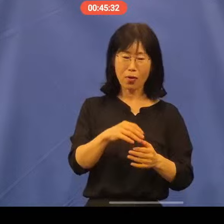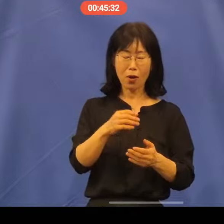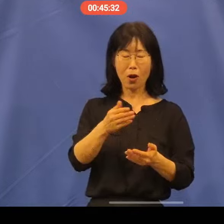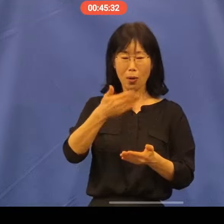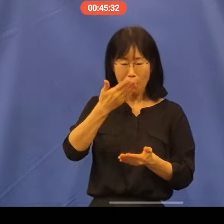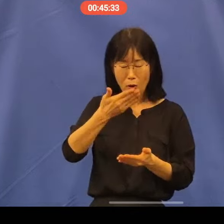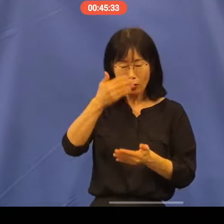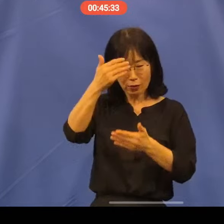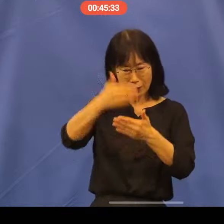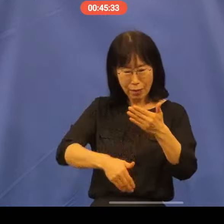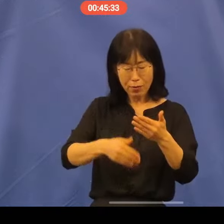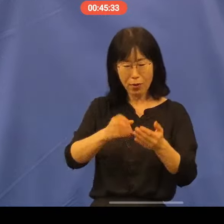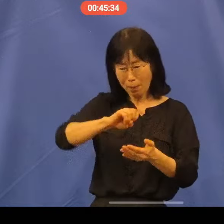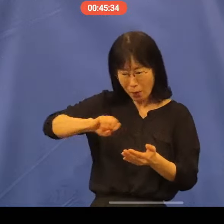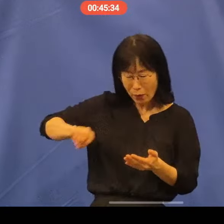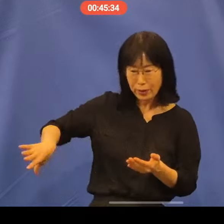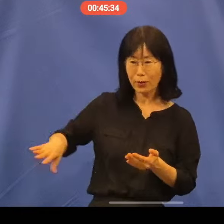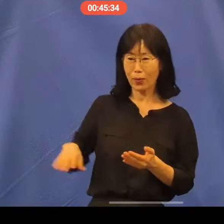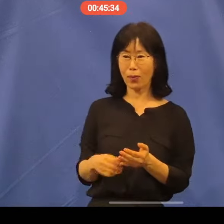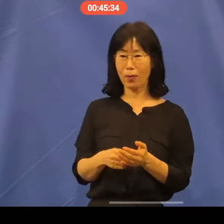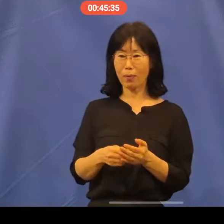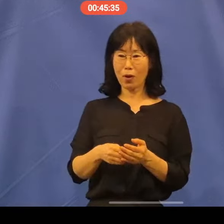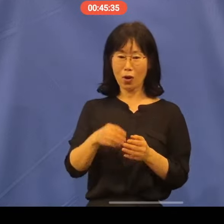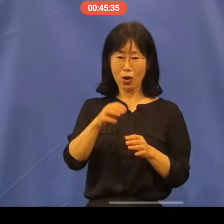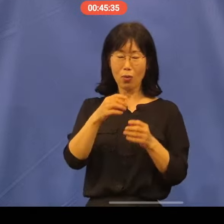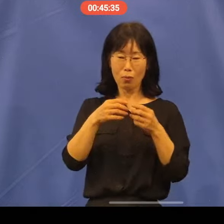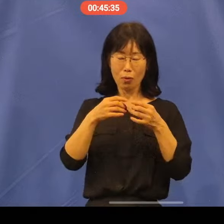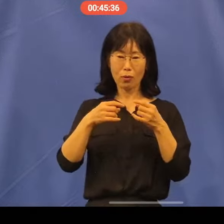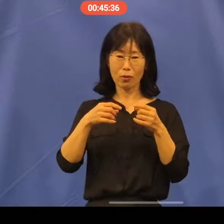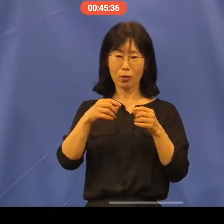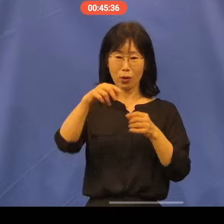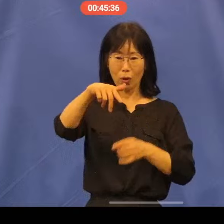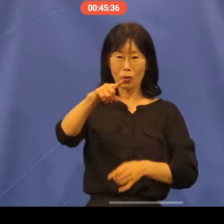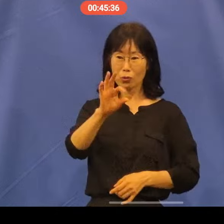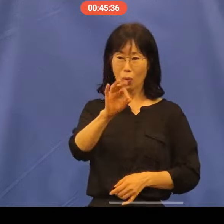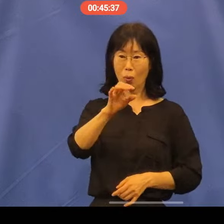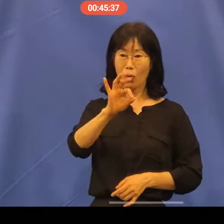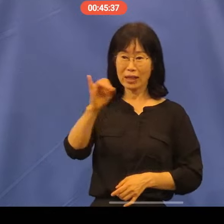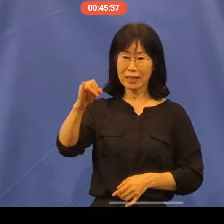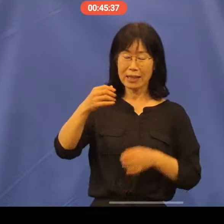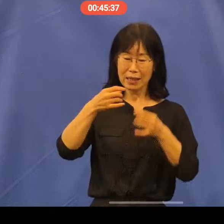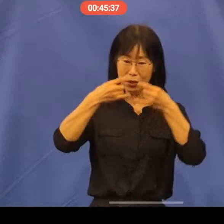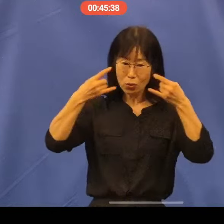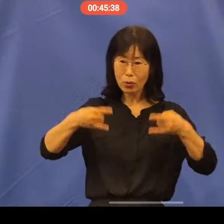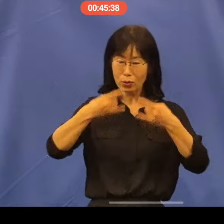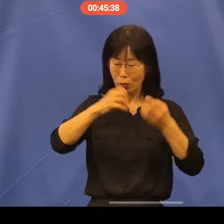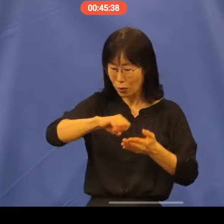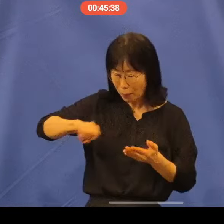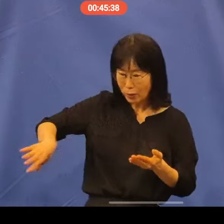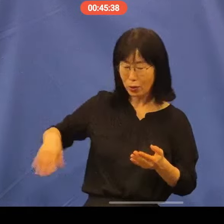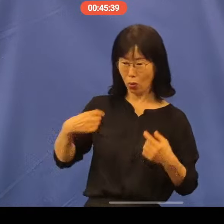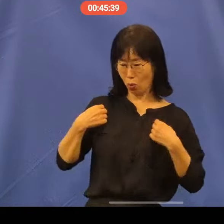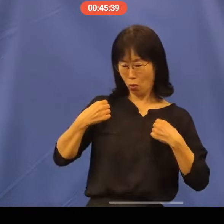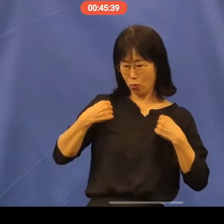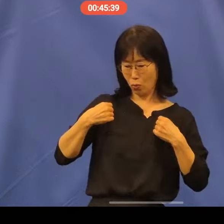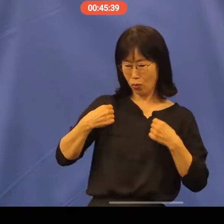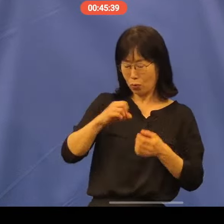나와. 예? 그냥 계속 안 버리면 그 집이 창고가 되어버리는 거예요.